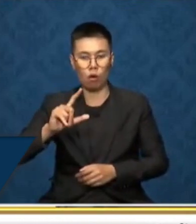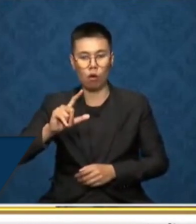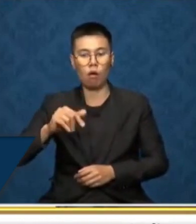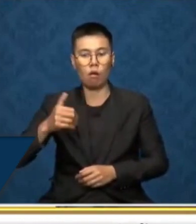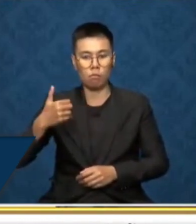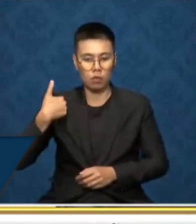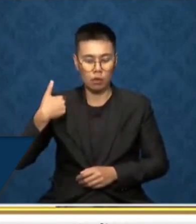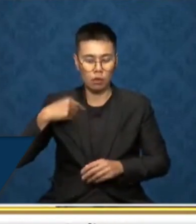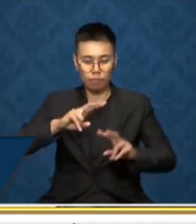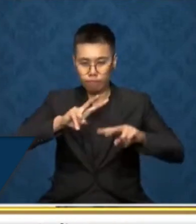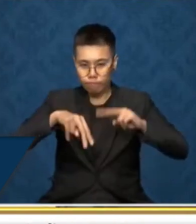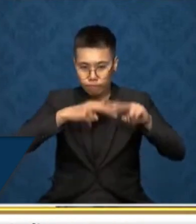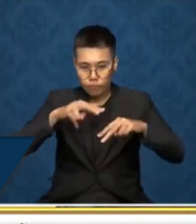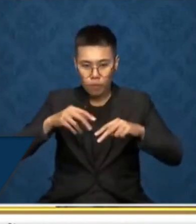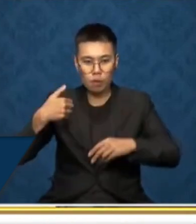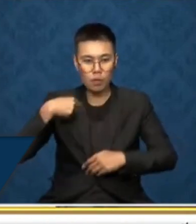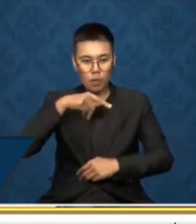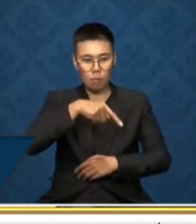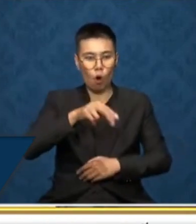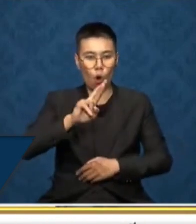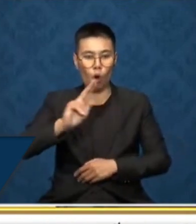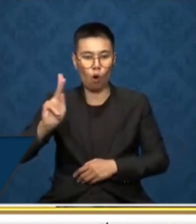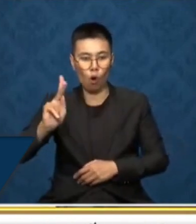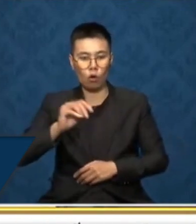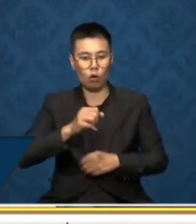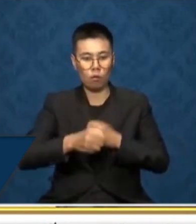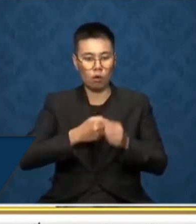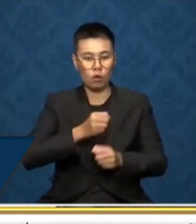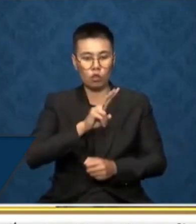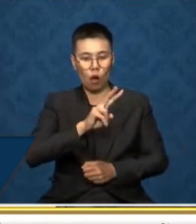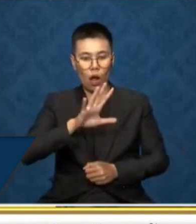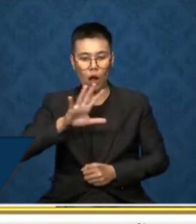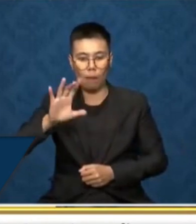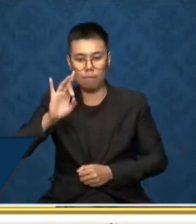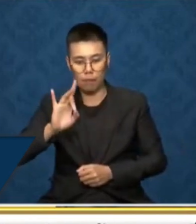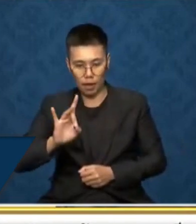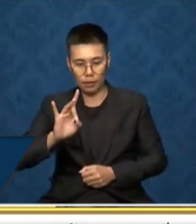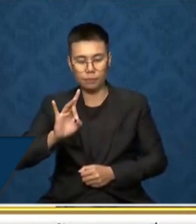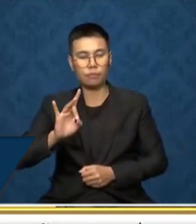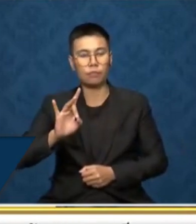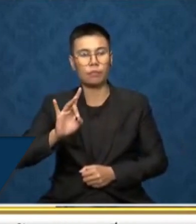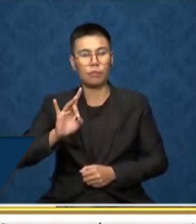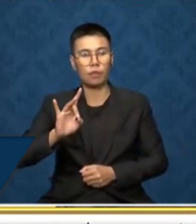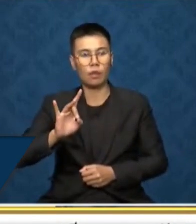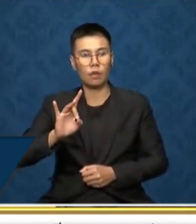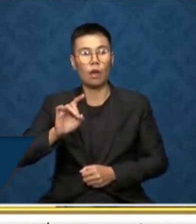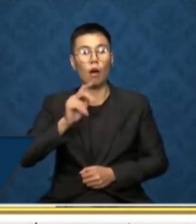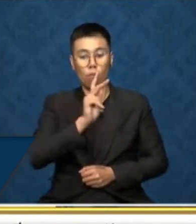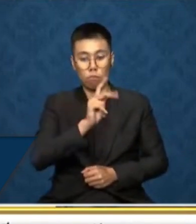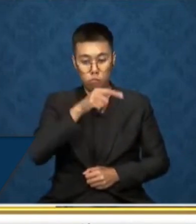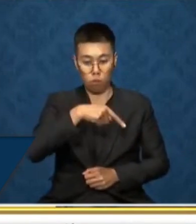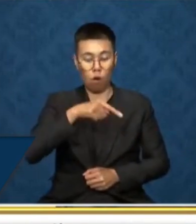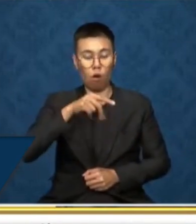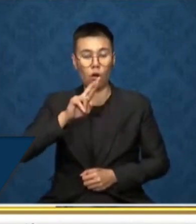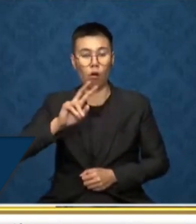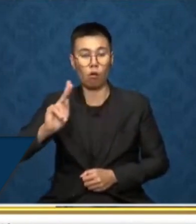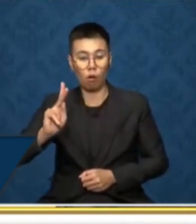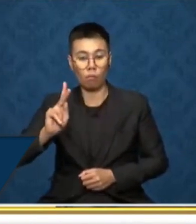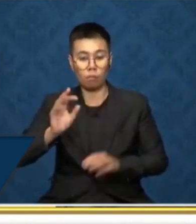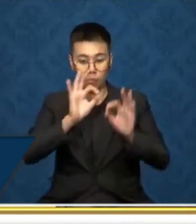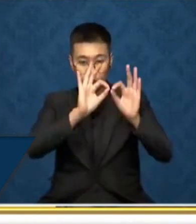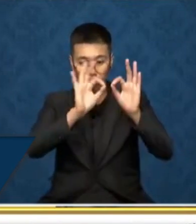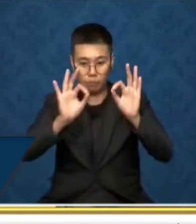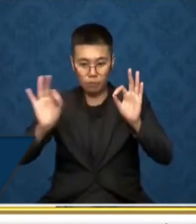มีการออกพ.ร.ก. 2558ไอ้พ.ร.ก. 2558นี่นะครับท่านประธานครับโดยเนื้อห